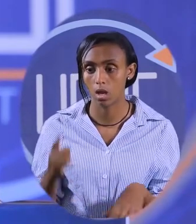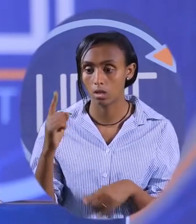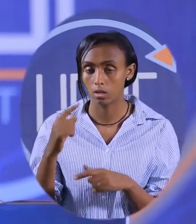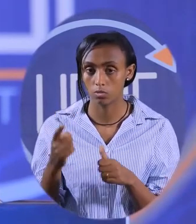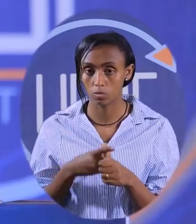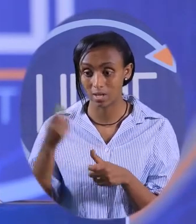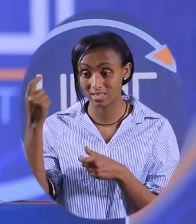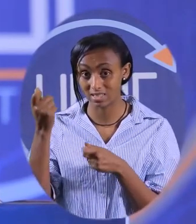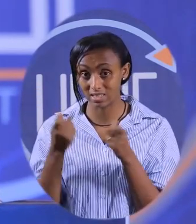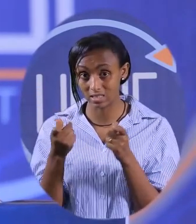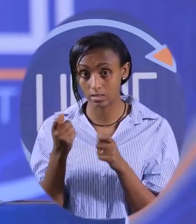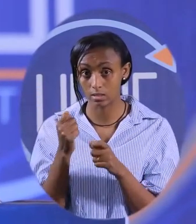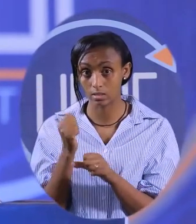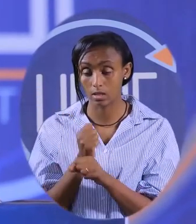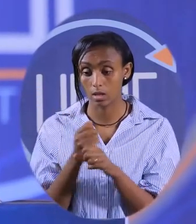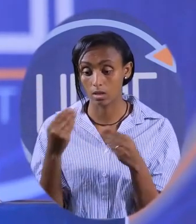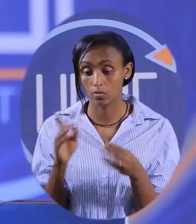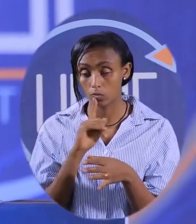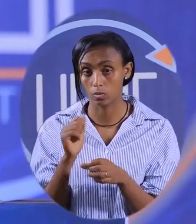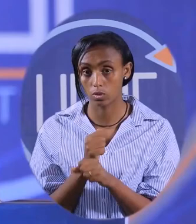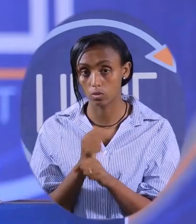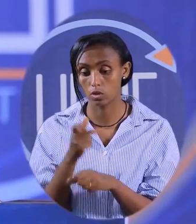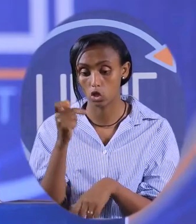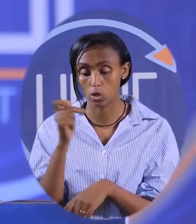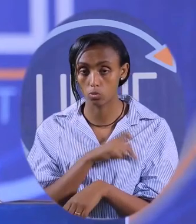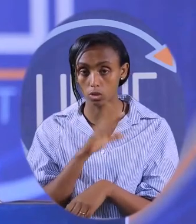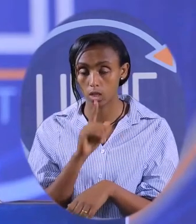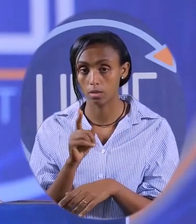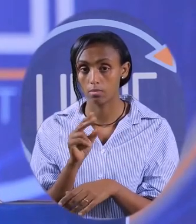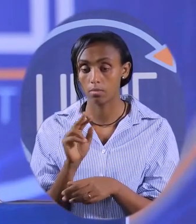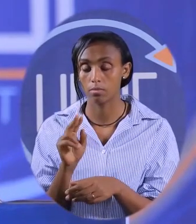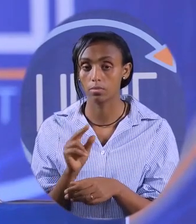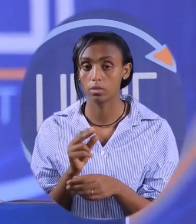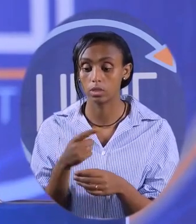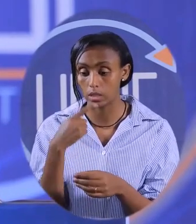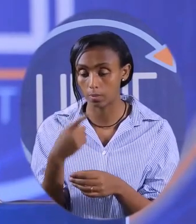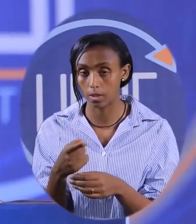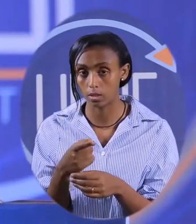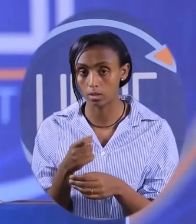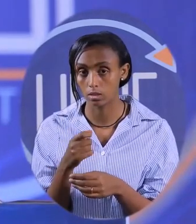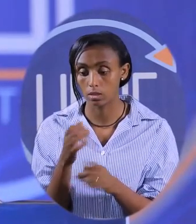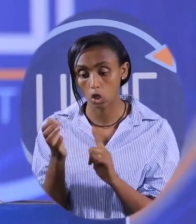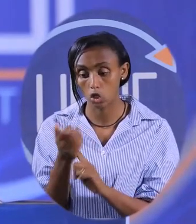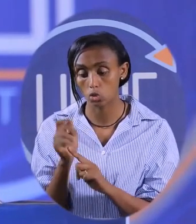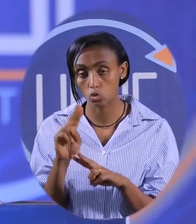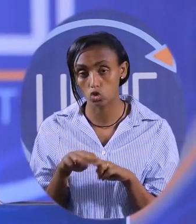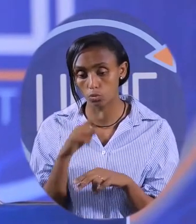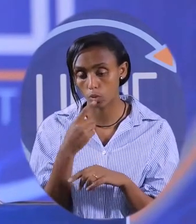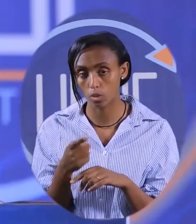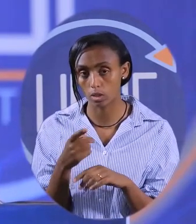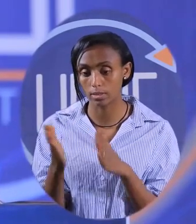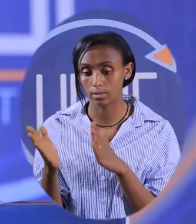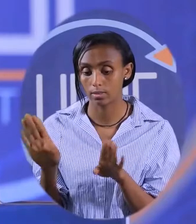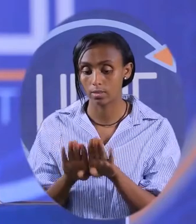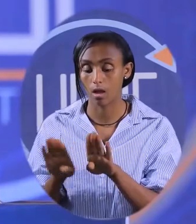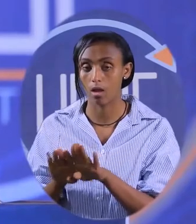ያላቸው ተማሪዎች ስራ አጥተው ቁጭ ብለዋል። ለምን? ስትራክቸር የለም፣ ደሞዝ የለም፣ በጀት የለም፣ አልጸደቀም እየተባለ ተይዞ ቁጭ ብሏል።